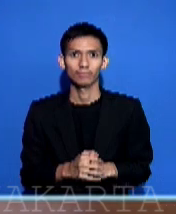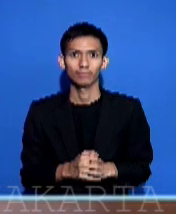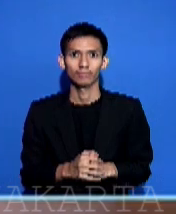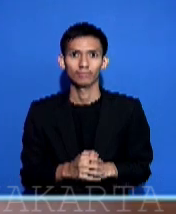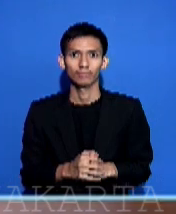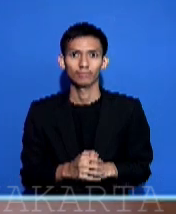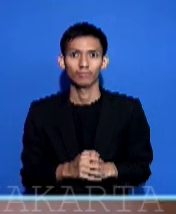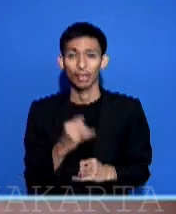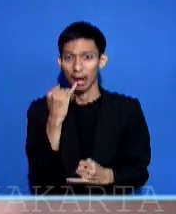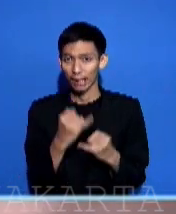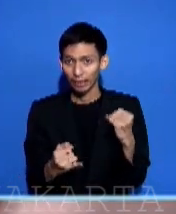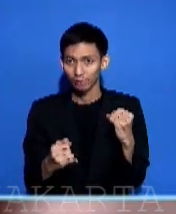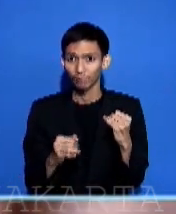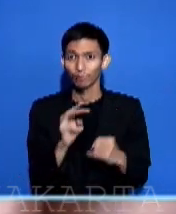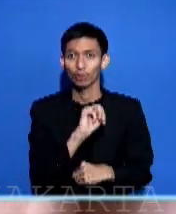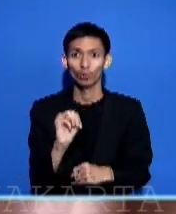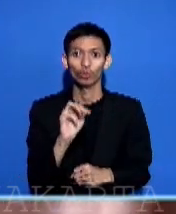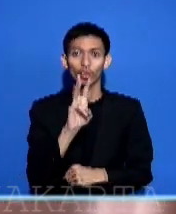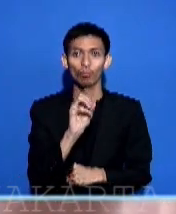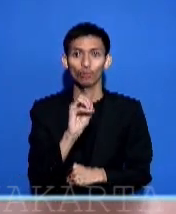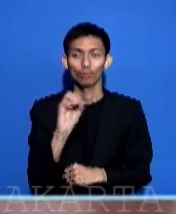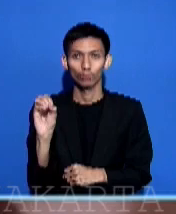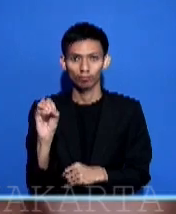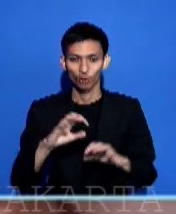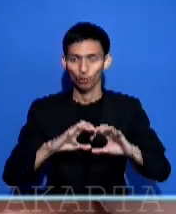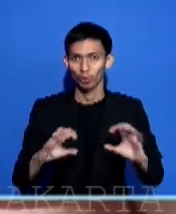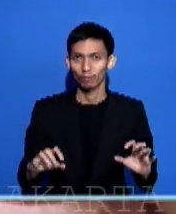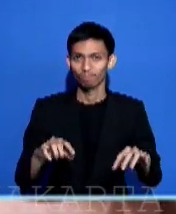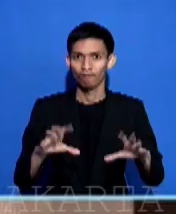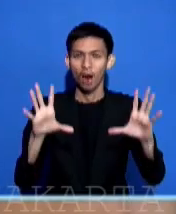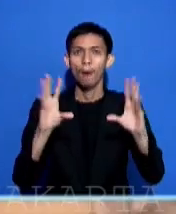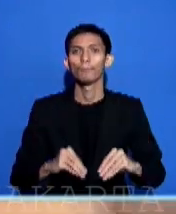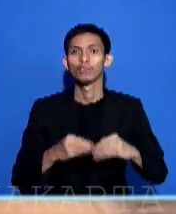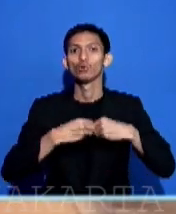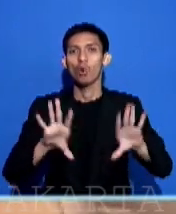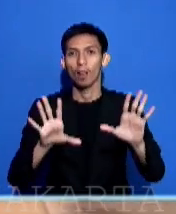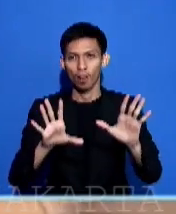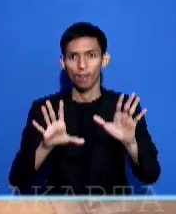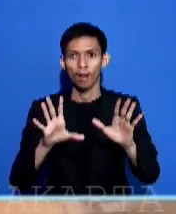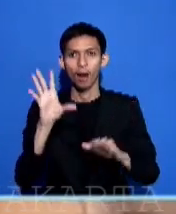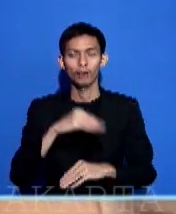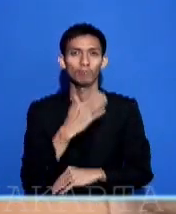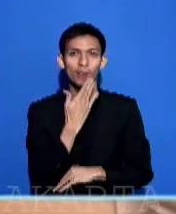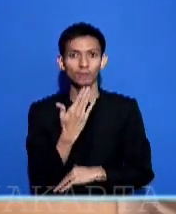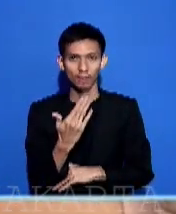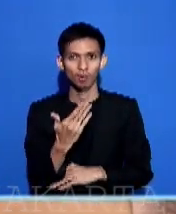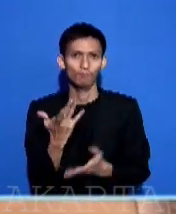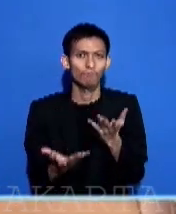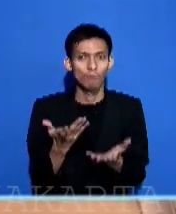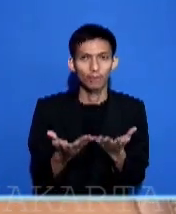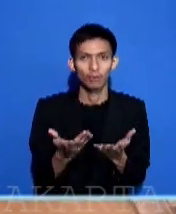Untuk akhir pekan, sebanyak 300 buah durian rata-rata habis terjual. Namun untuk hari-hari biasa, habis terjual